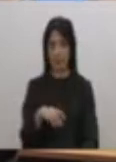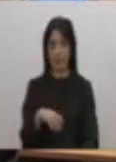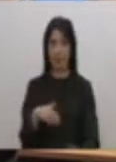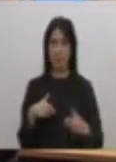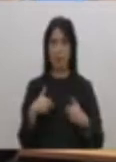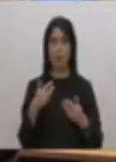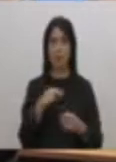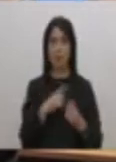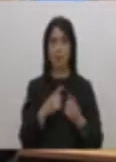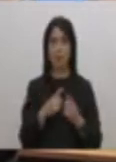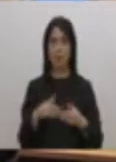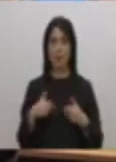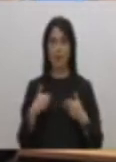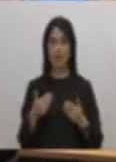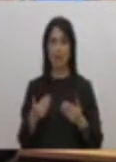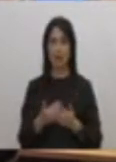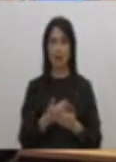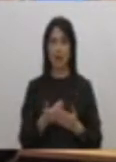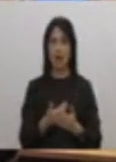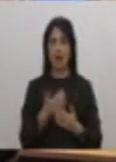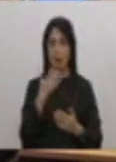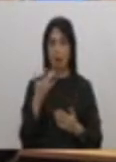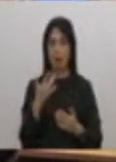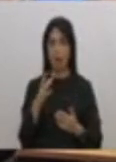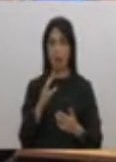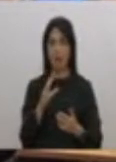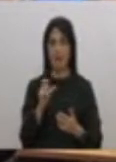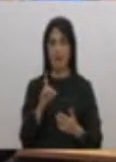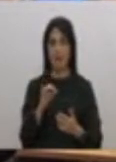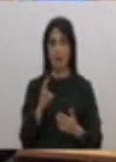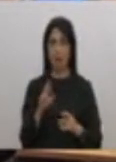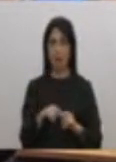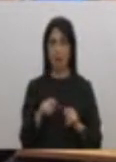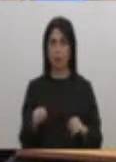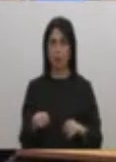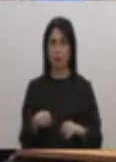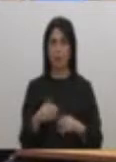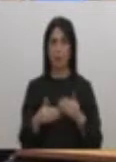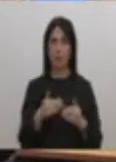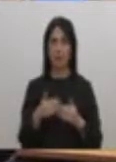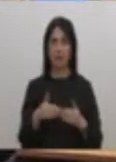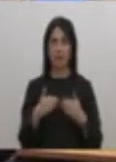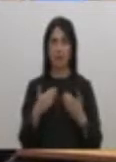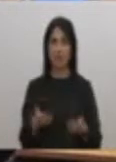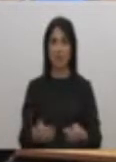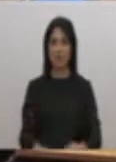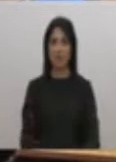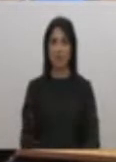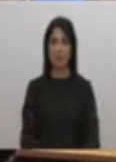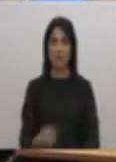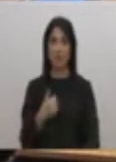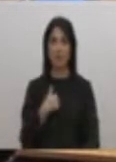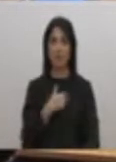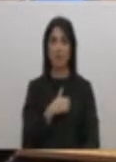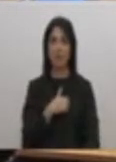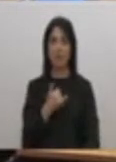მოგესალმებით კოლეგებო, გილოცავთ ახალი პოლიტიკური სეზონის გახსნას, წარმატებებს გისურვებთ. Მე